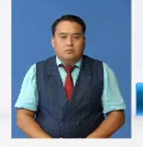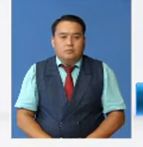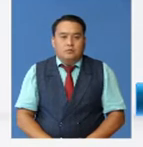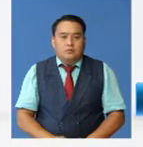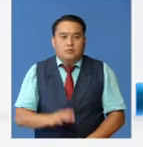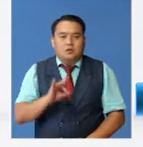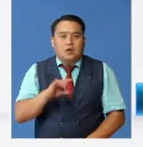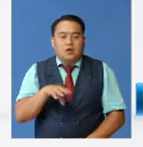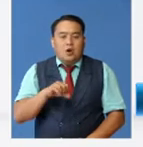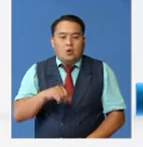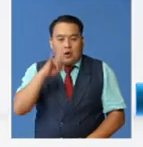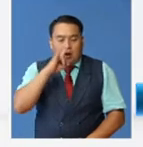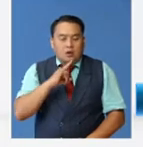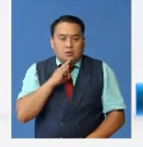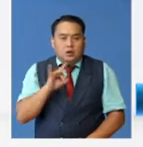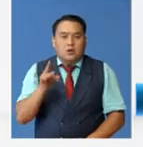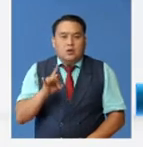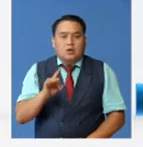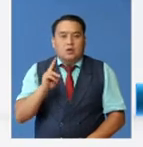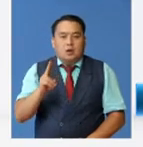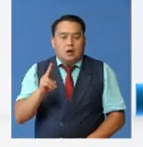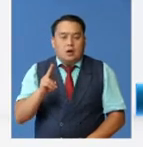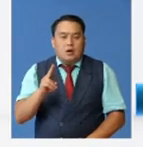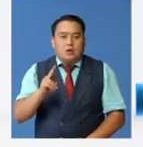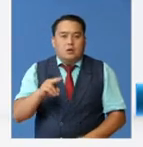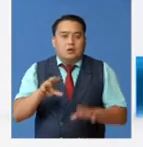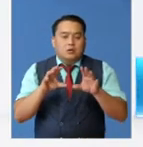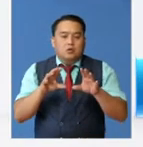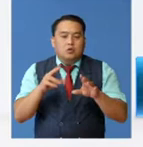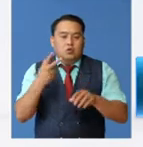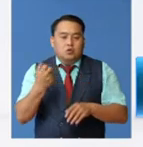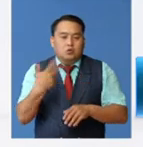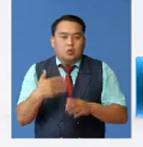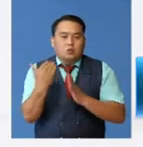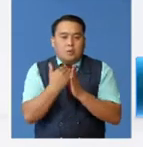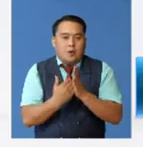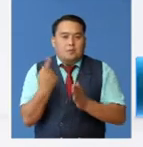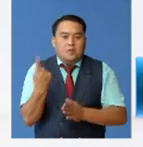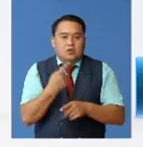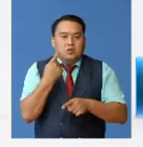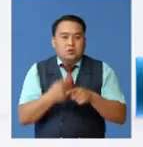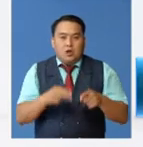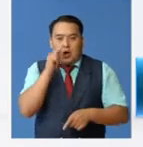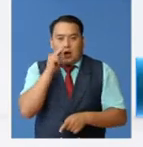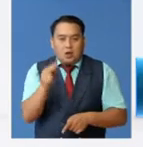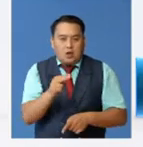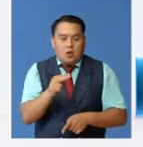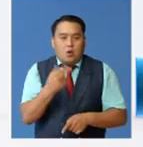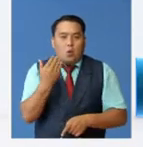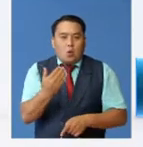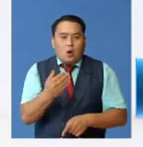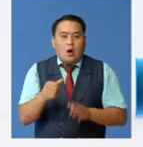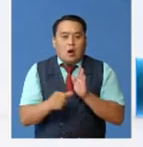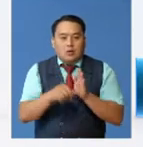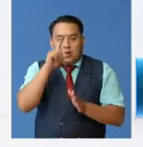Сайрагүл Сауытбайды Қазақстан Республикасының қылмыстық кодексінің 392 бабының 1-ші бөлігімен кінәлі деп танып, оған